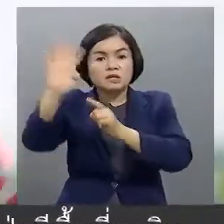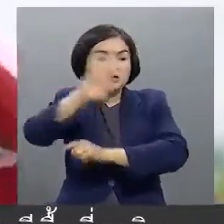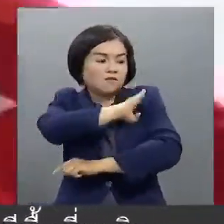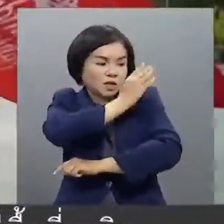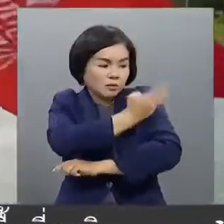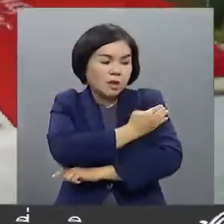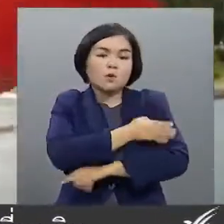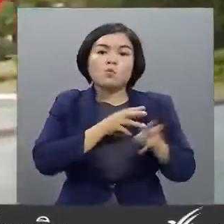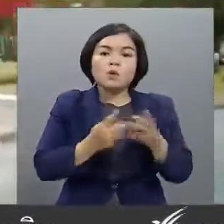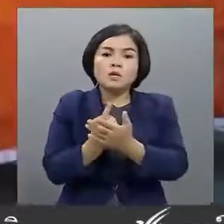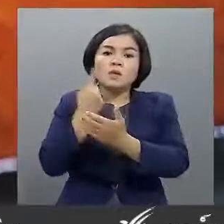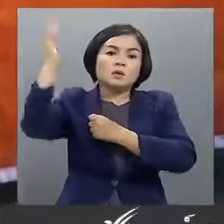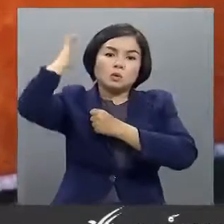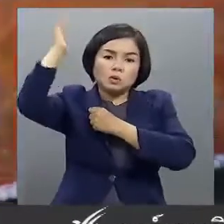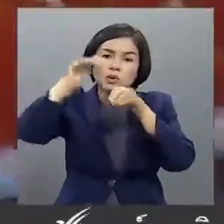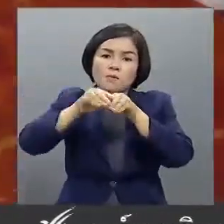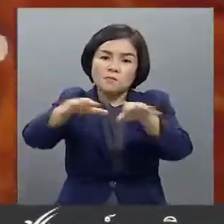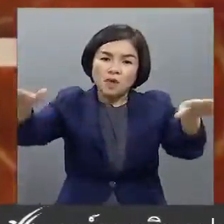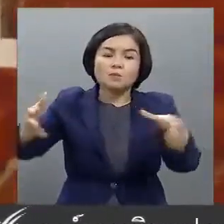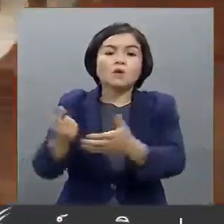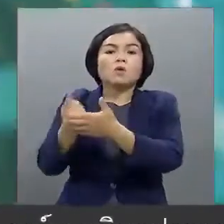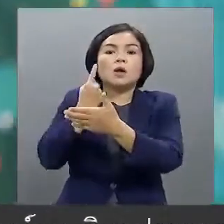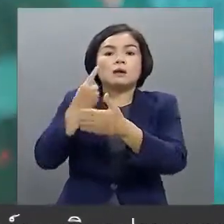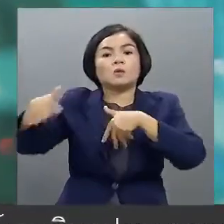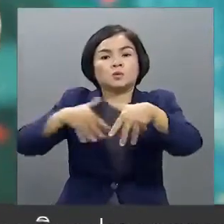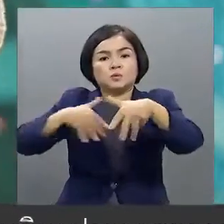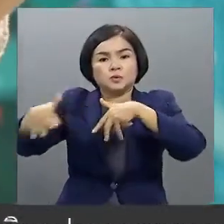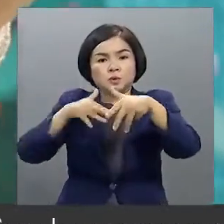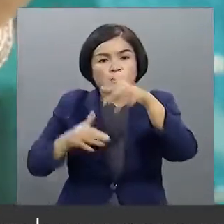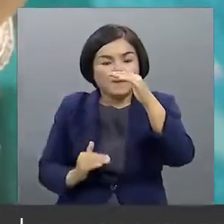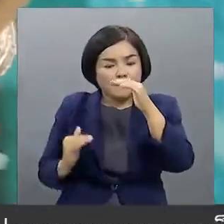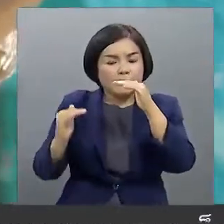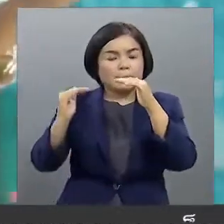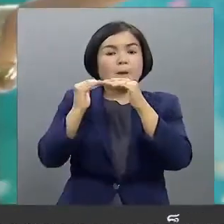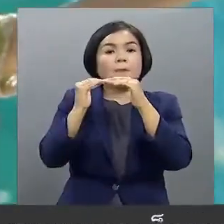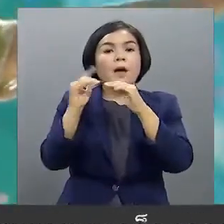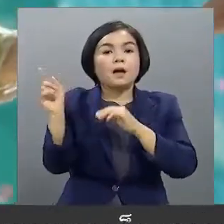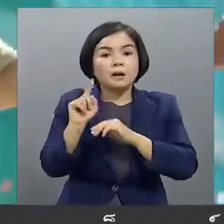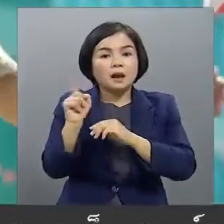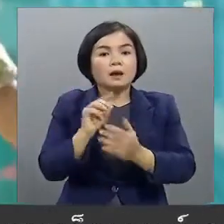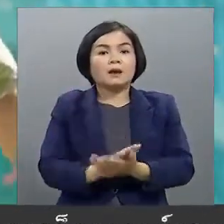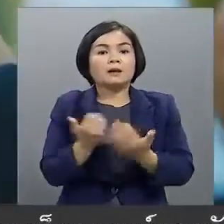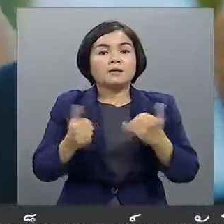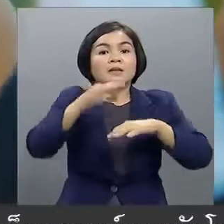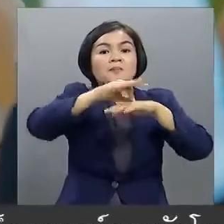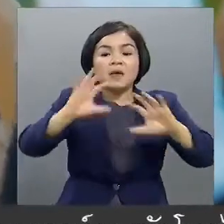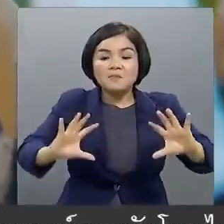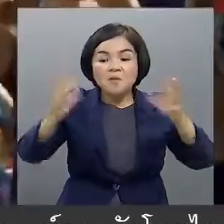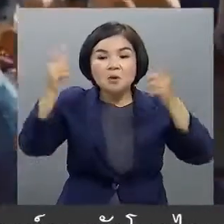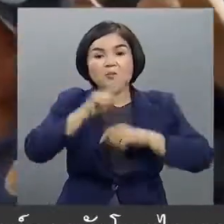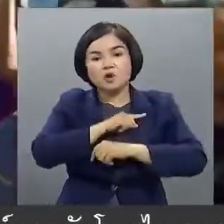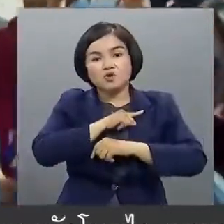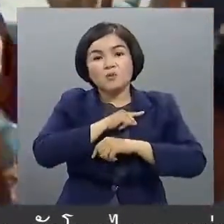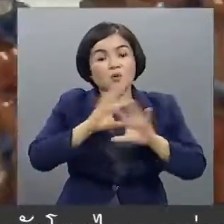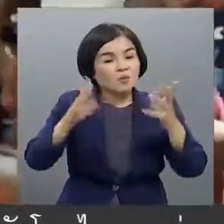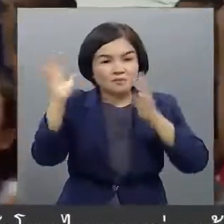มเพื่อกลุ่ม LGBTQ ที่ดียิ่งขึ้นเป็นภารกิจที่ไม่ได้จบไปพร้อมการดำรงตำแหน่งนางงามหากแต่ยังสร้างให้เ